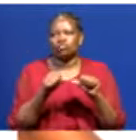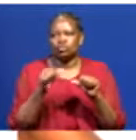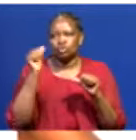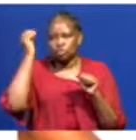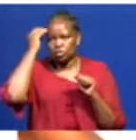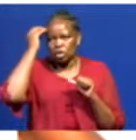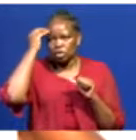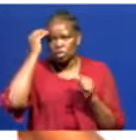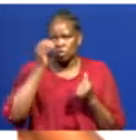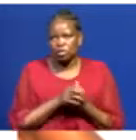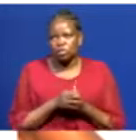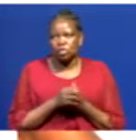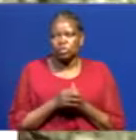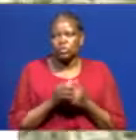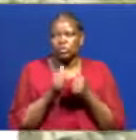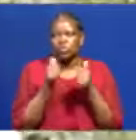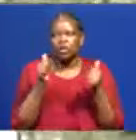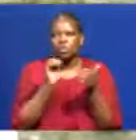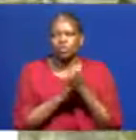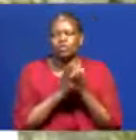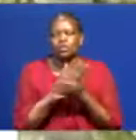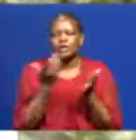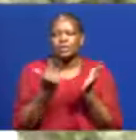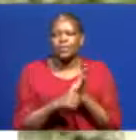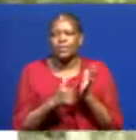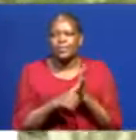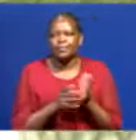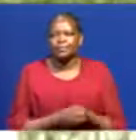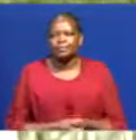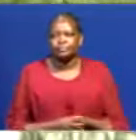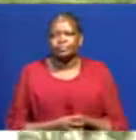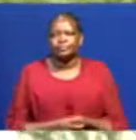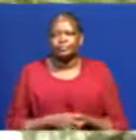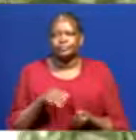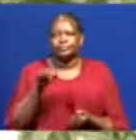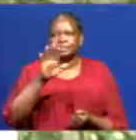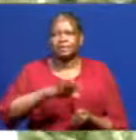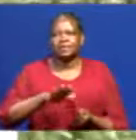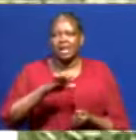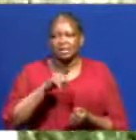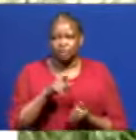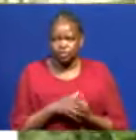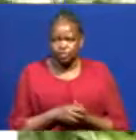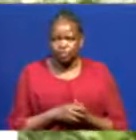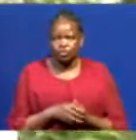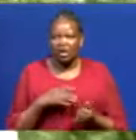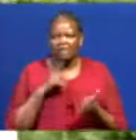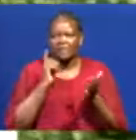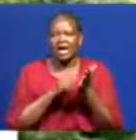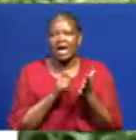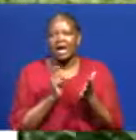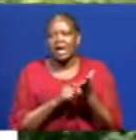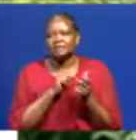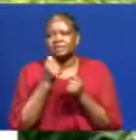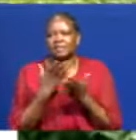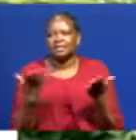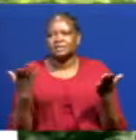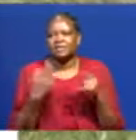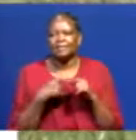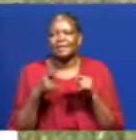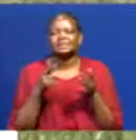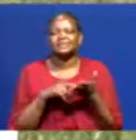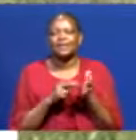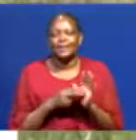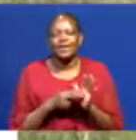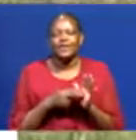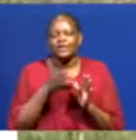learning well without any problem. Licha eneo hilo kwa maarufu kwa kilimo cha mpunga na mazao mengine, mradi wa kilimo